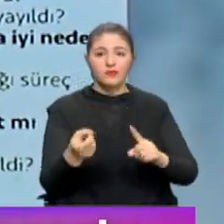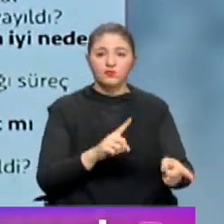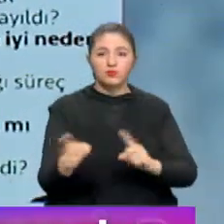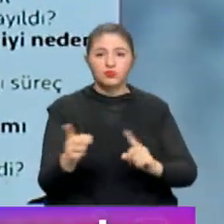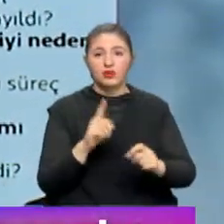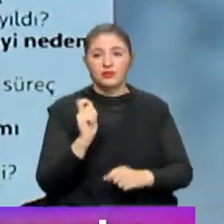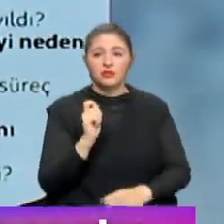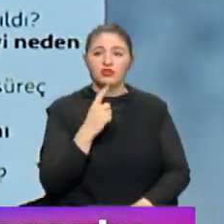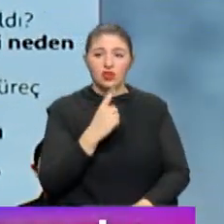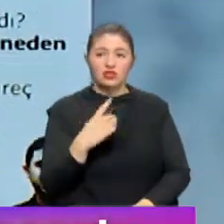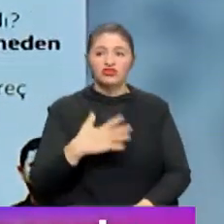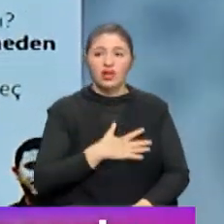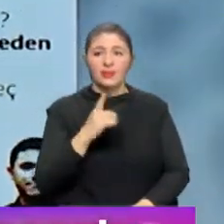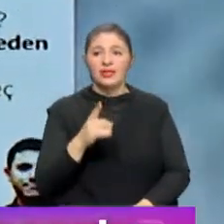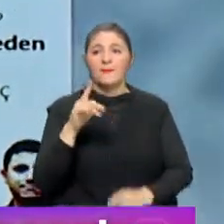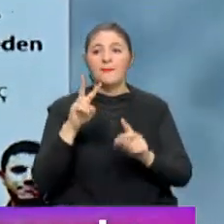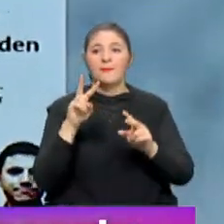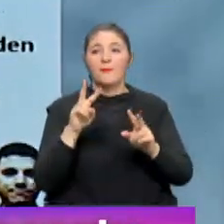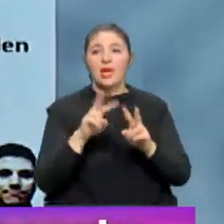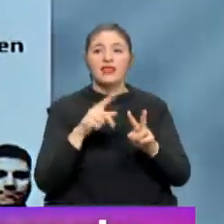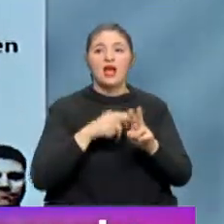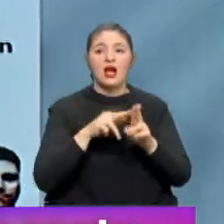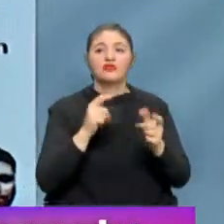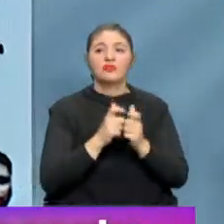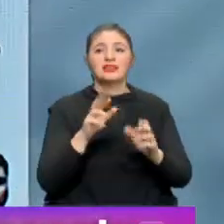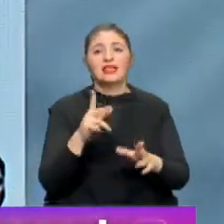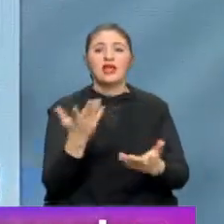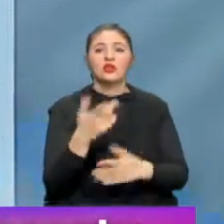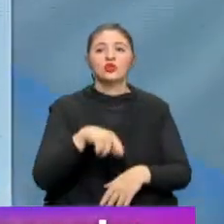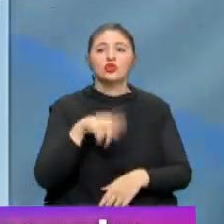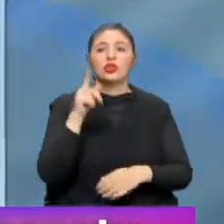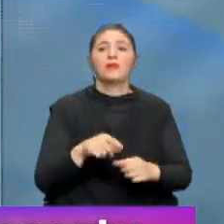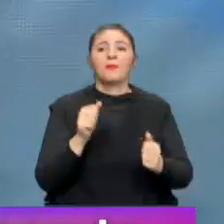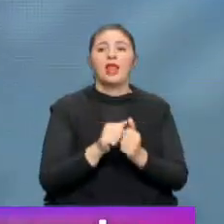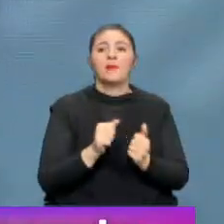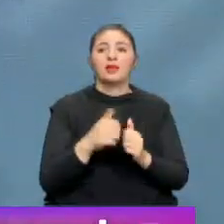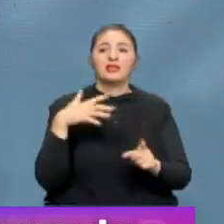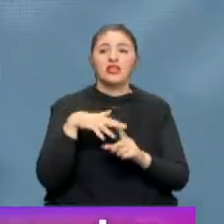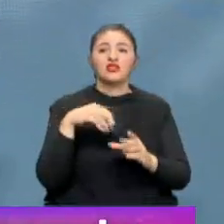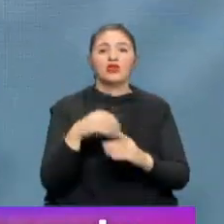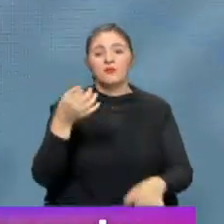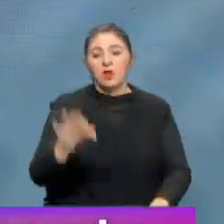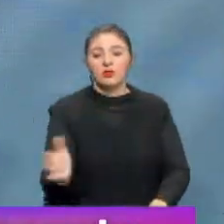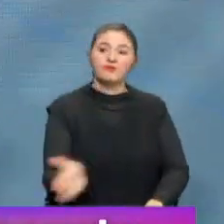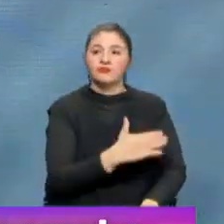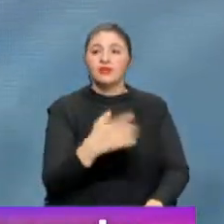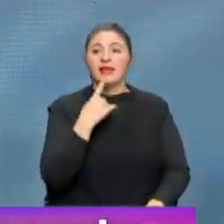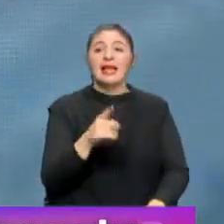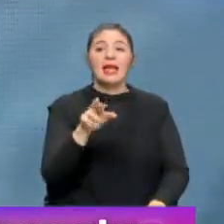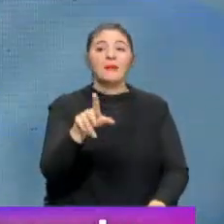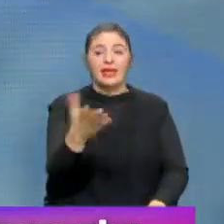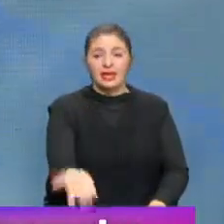verilmeye çalışıldığını söyledi CHP'nin MYK toplantısında sanki gündemle birlikte saldırı için düğmeye basıldı